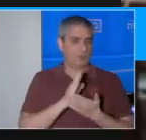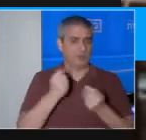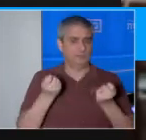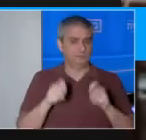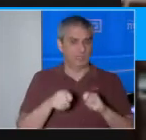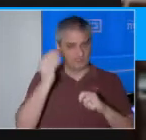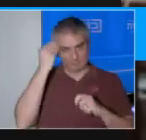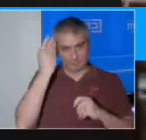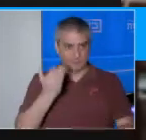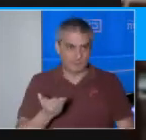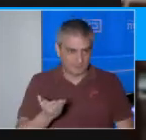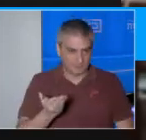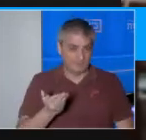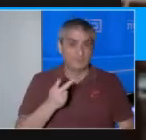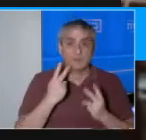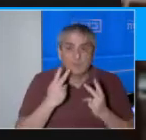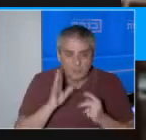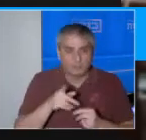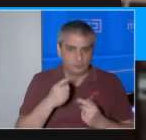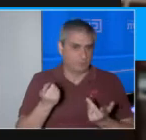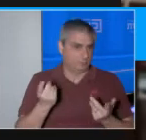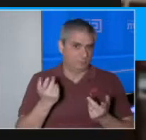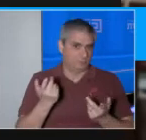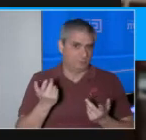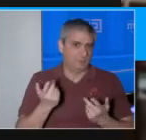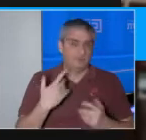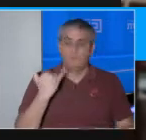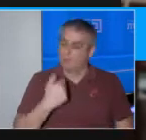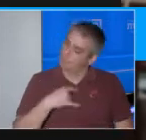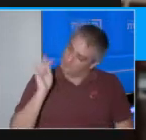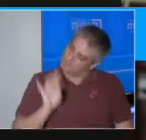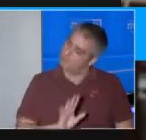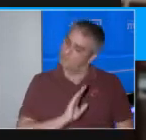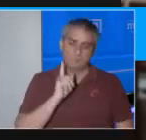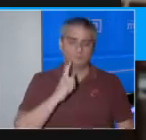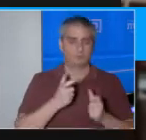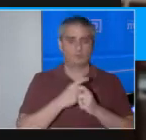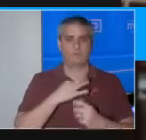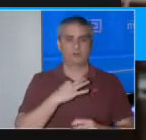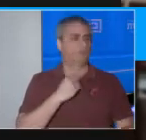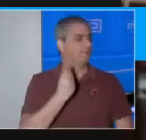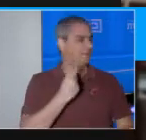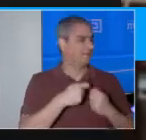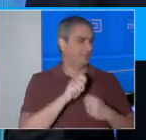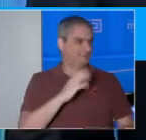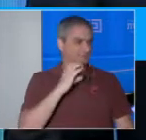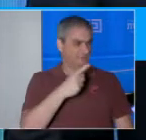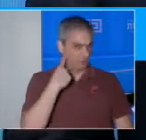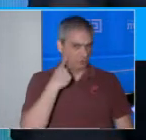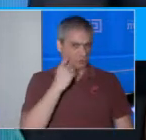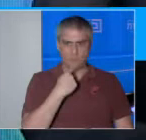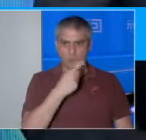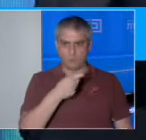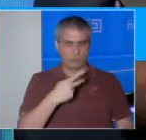סגירת במוסדות חינוך, אבל בעיקרון גם שם דנו בזה לא פעם, ותמיד התנגדתי בשם סיעתי כמובן לסגר. אבל חבר הכנסת כסיף, אתה שומע מה